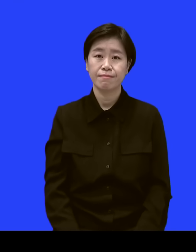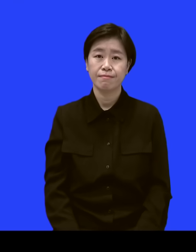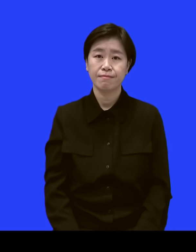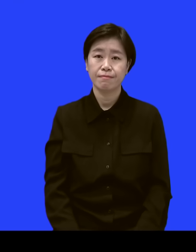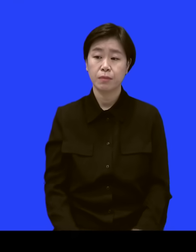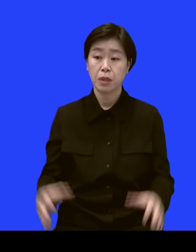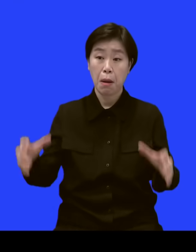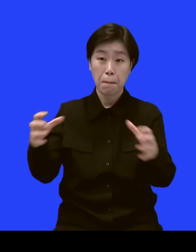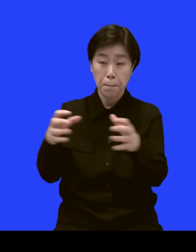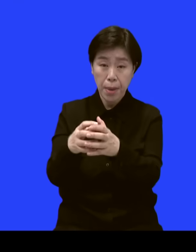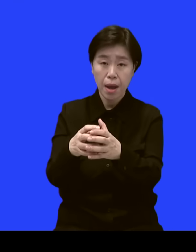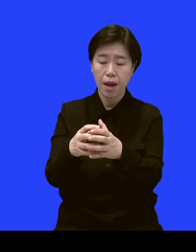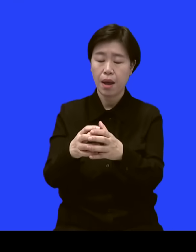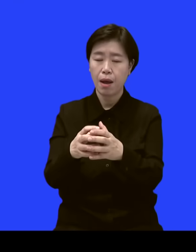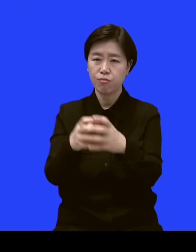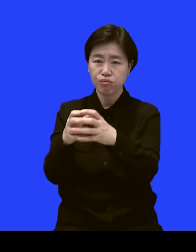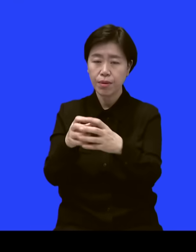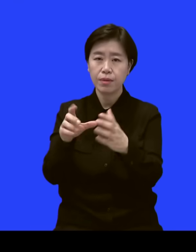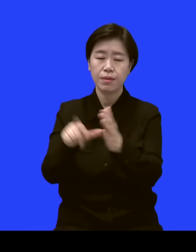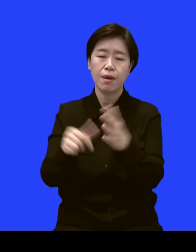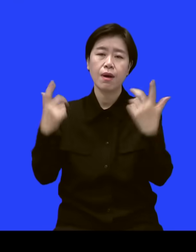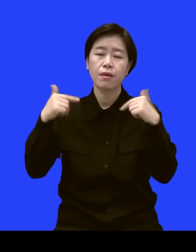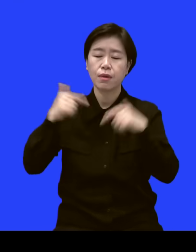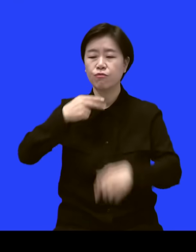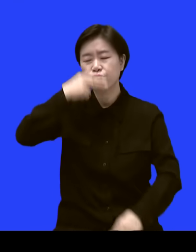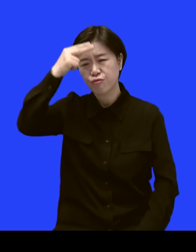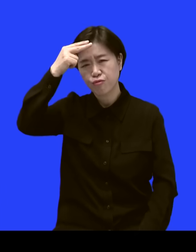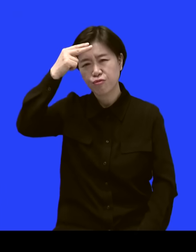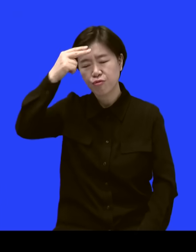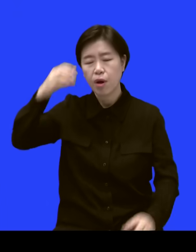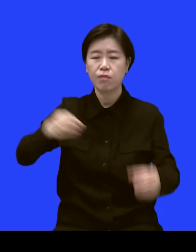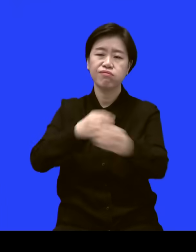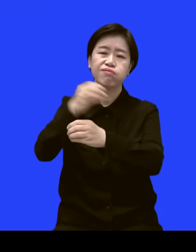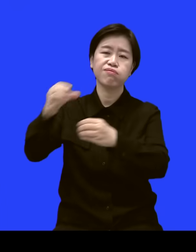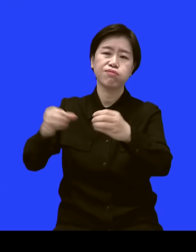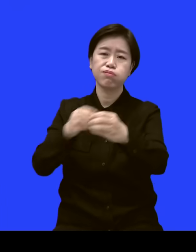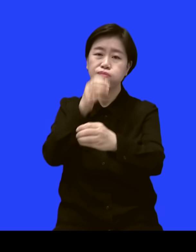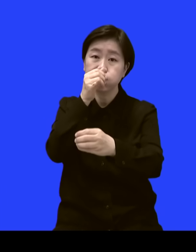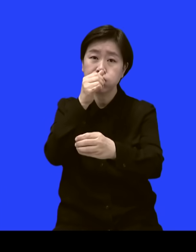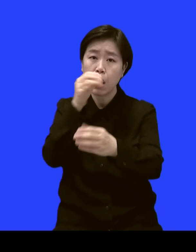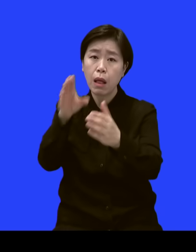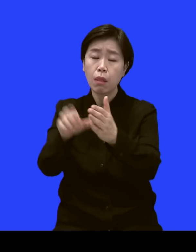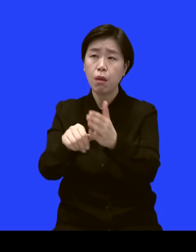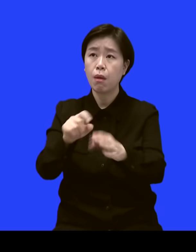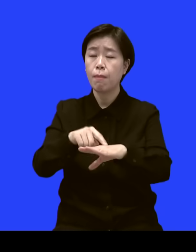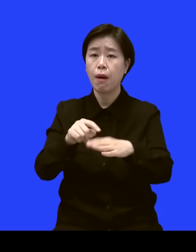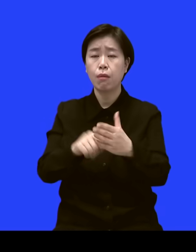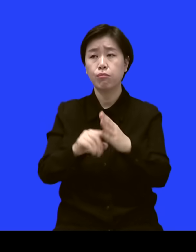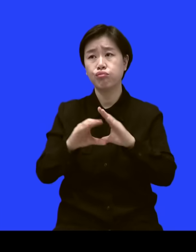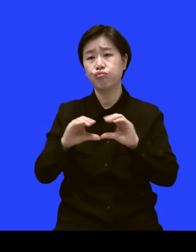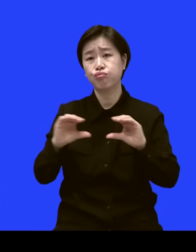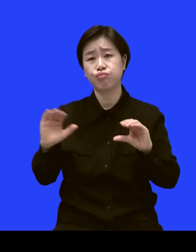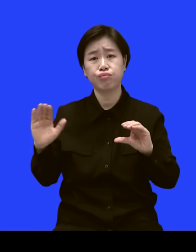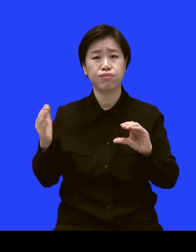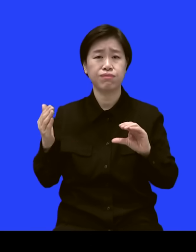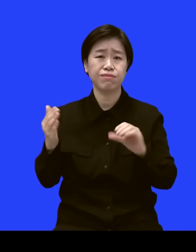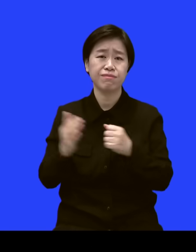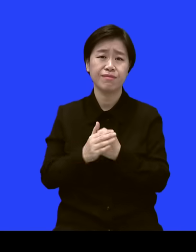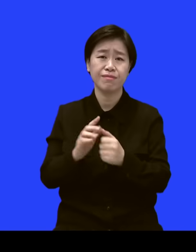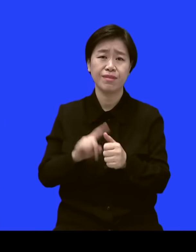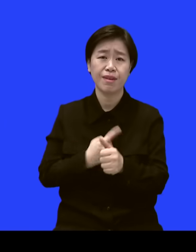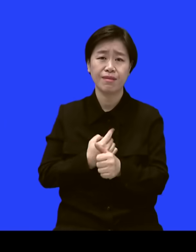먹었어요. 그러면은 정말 마음을 다 털어놓고 이런 거 조심해야 돼. 내 속마음 다 얘기하는